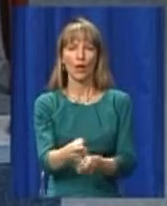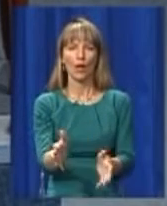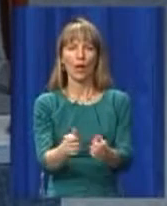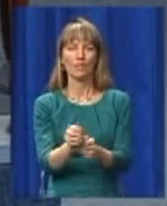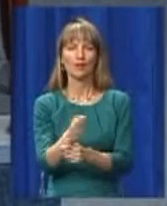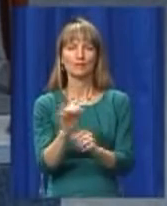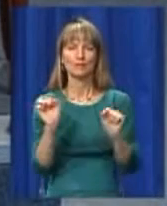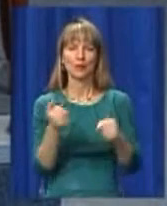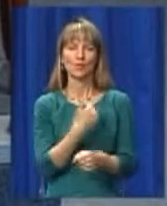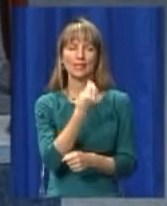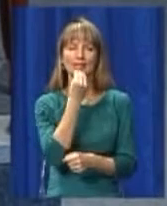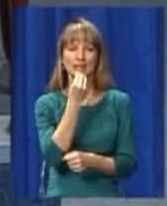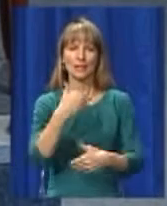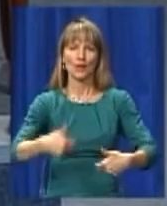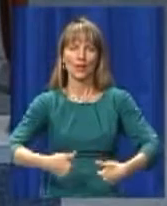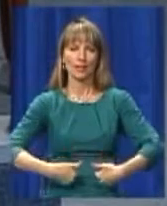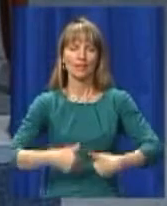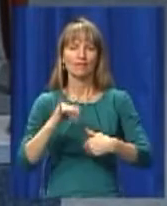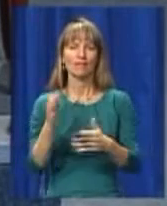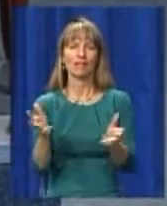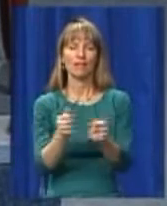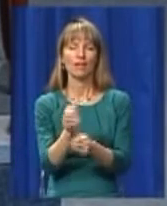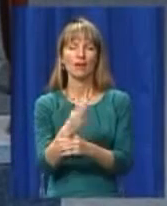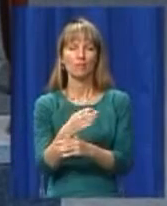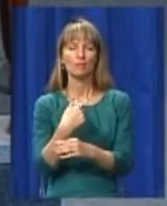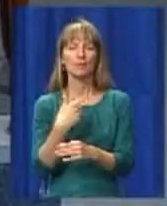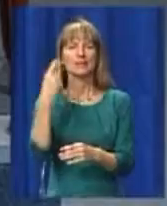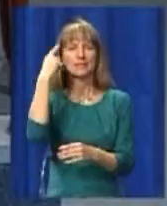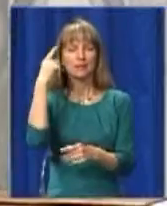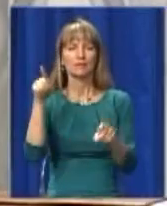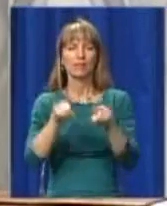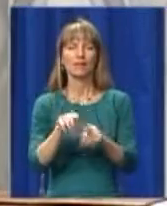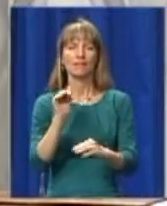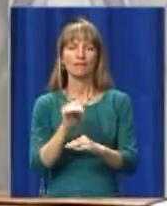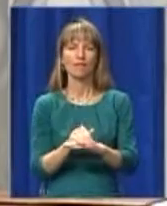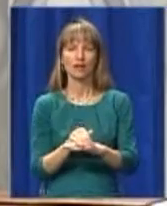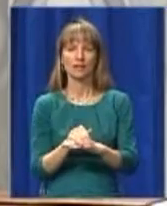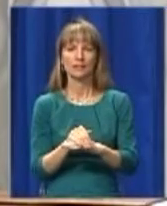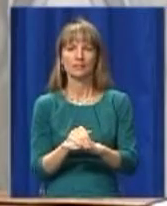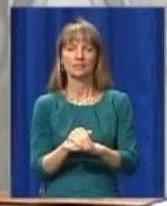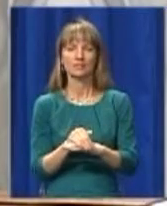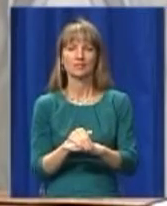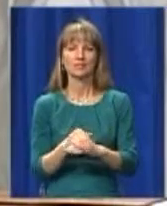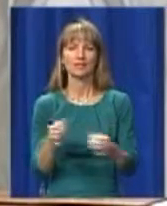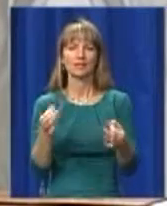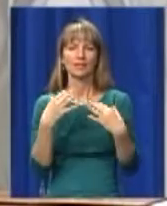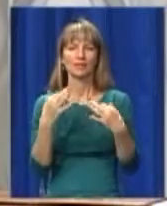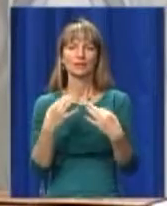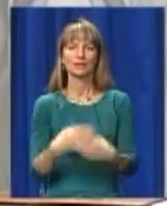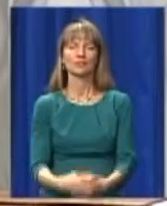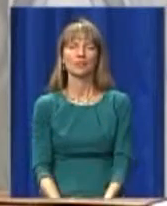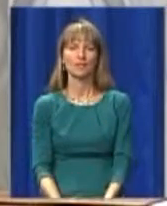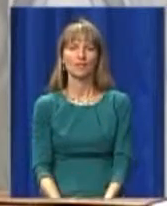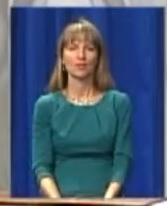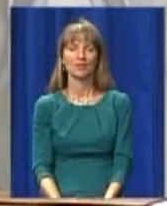їсти, напевно, зголоднів і ловив рибу. А ми знаємо такий факт, ось, да, розповідай.